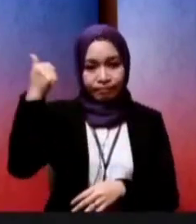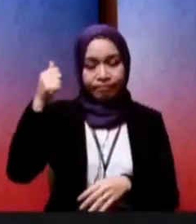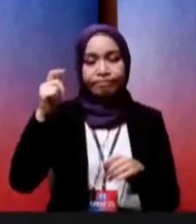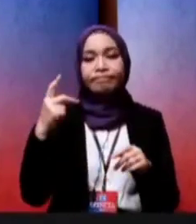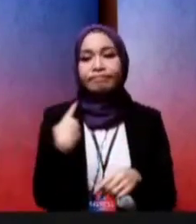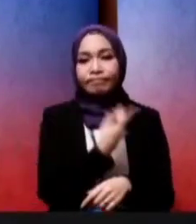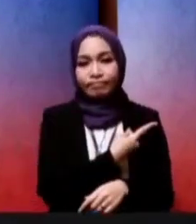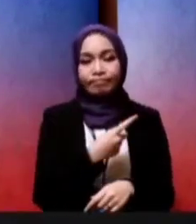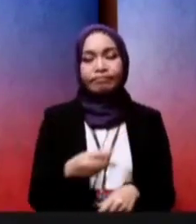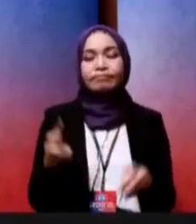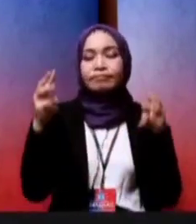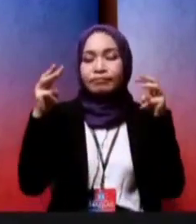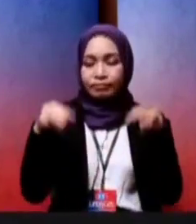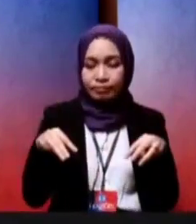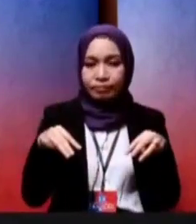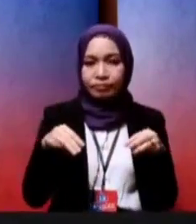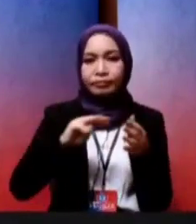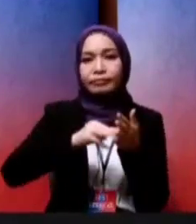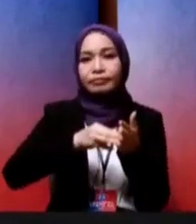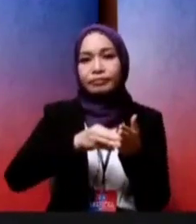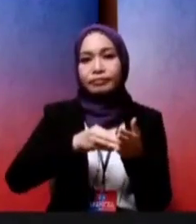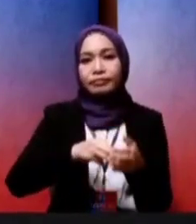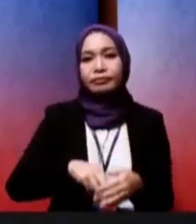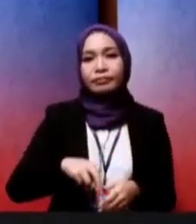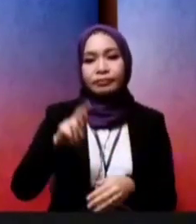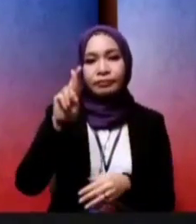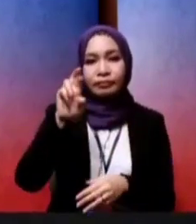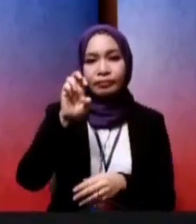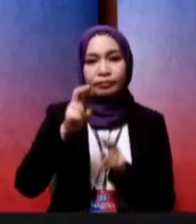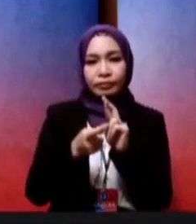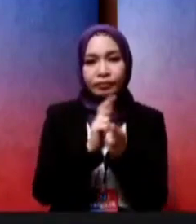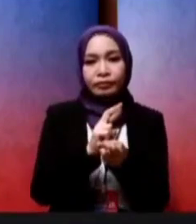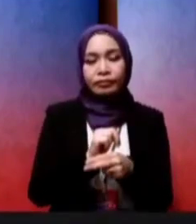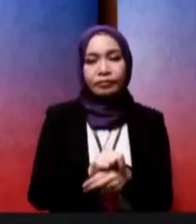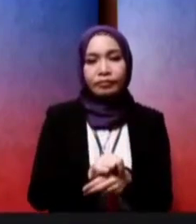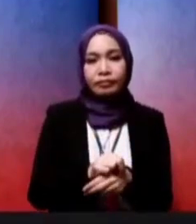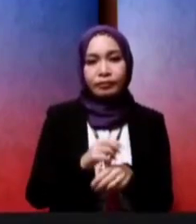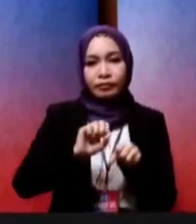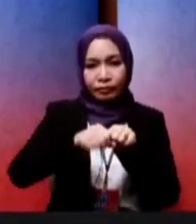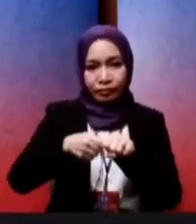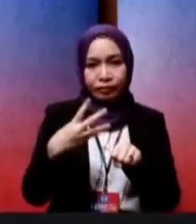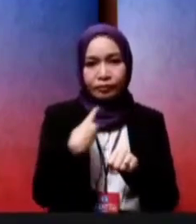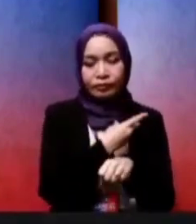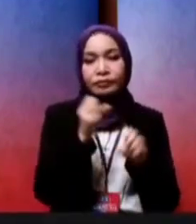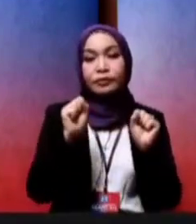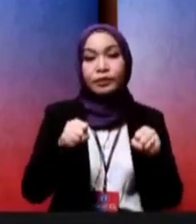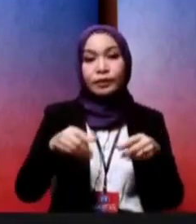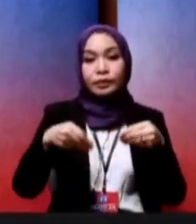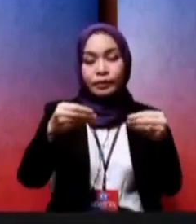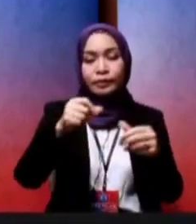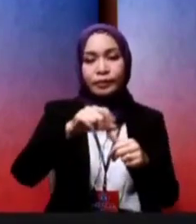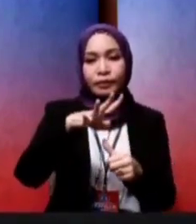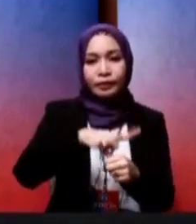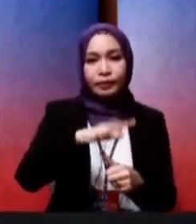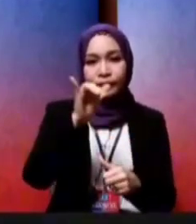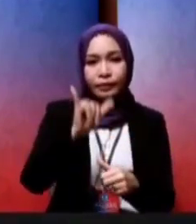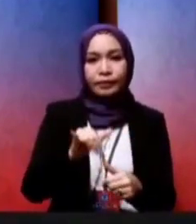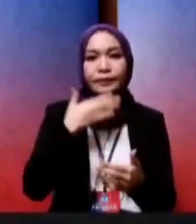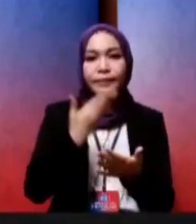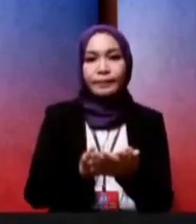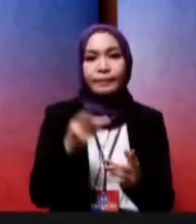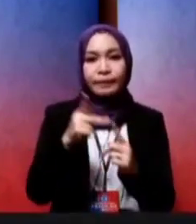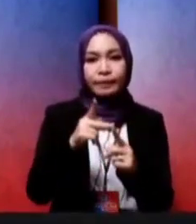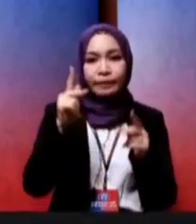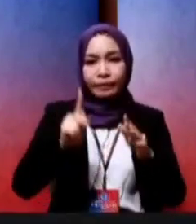memaknakan reformasi supaya dapat memberi kesan mendalam terhadap kehidupan rakyat sebab itulah laungan